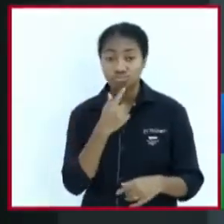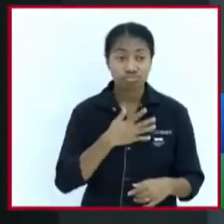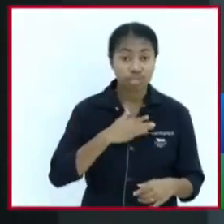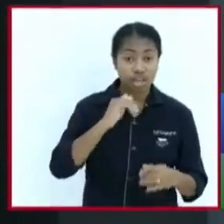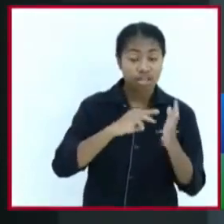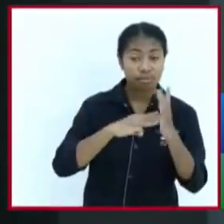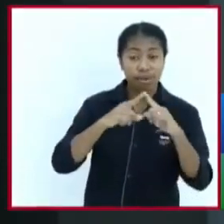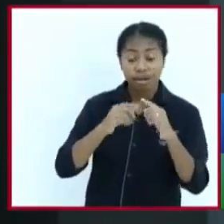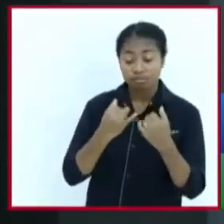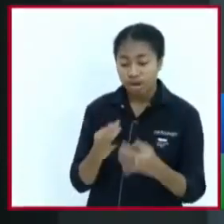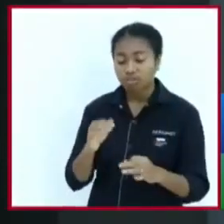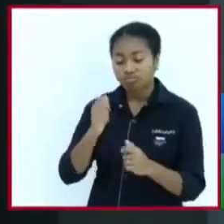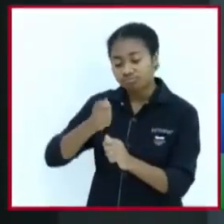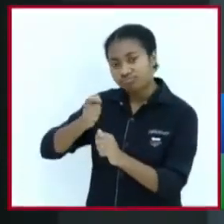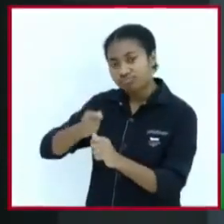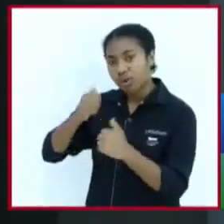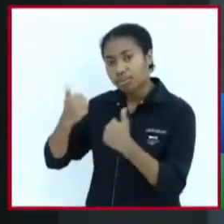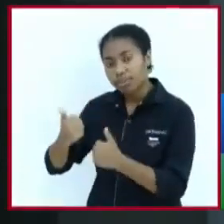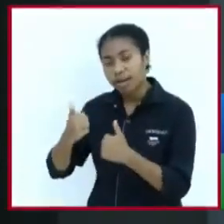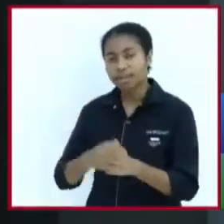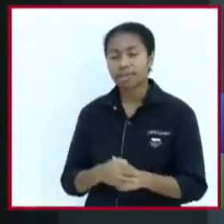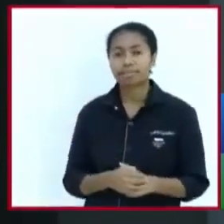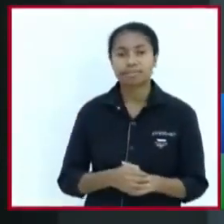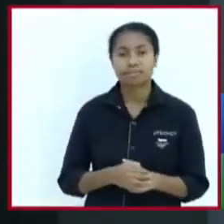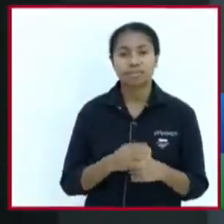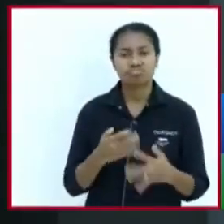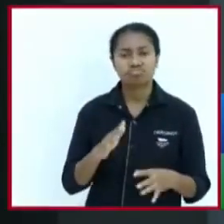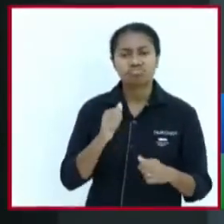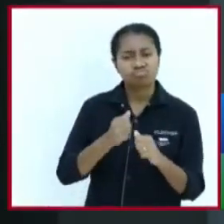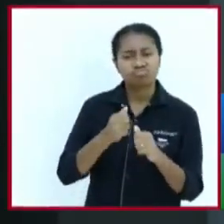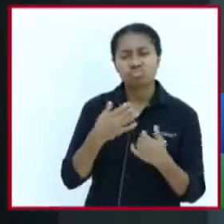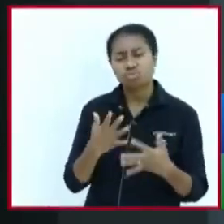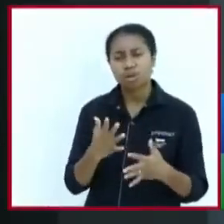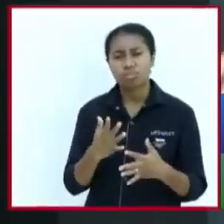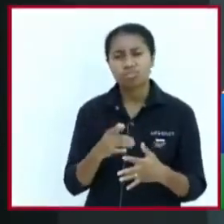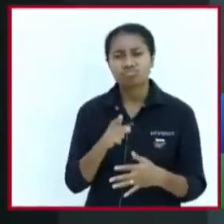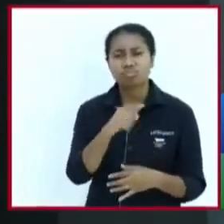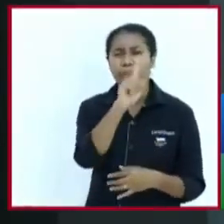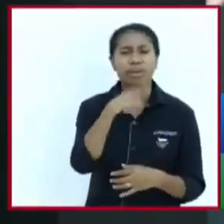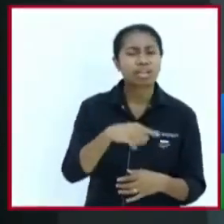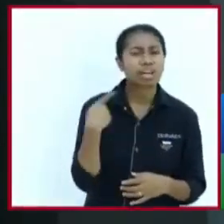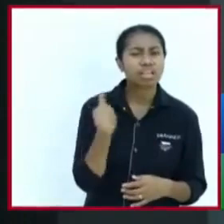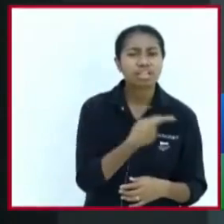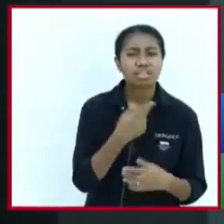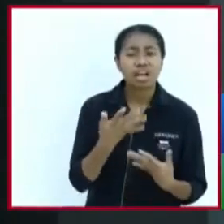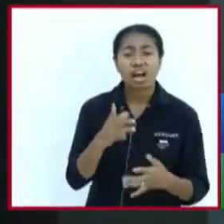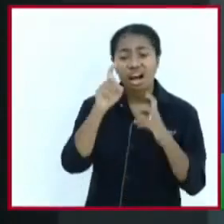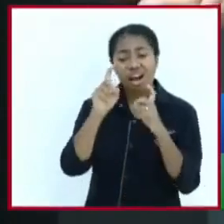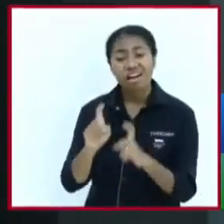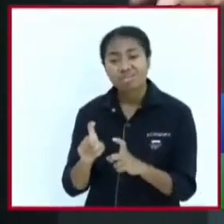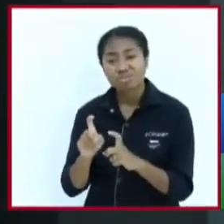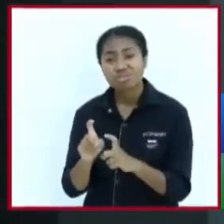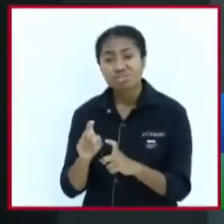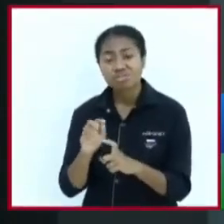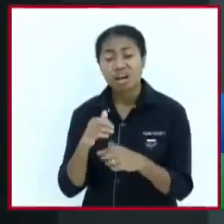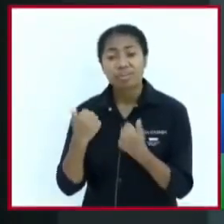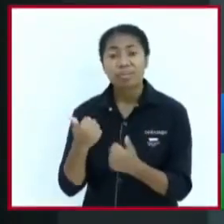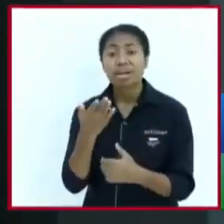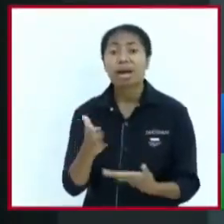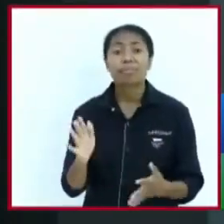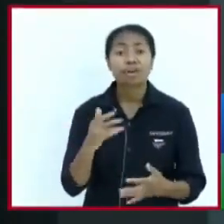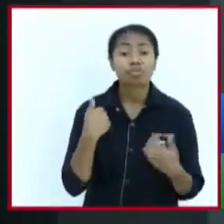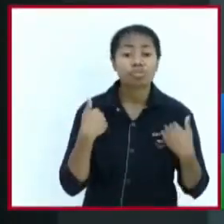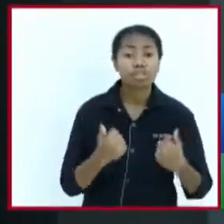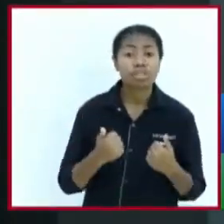berbuat baik Hai tapi agama lagi berusaha berbuat baik supaya Slamet pertanyaan kita harus sebaik Apakah supaya bisa